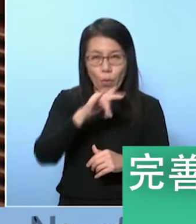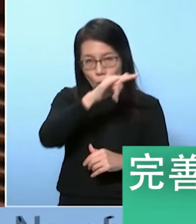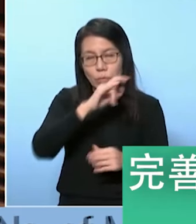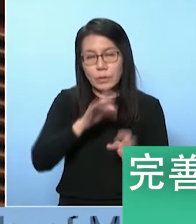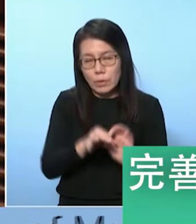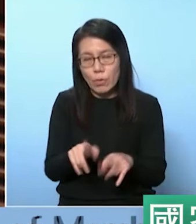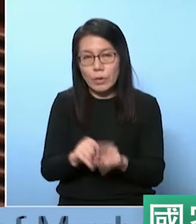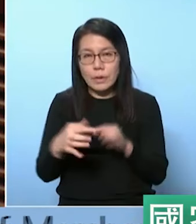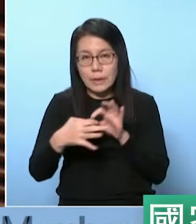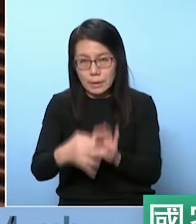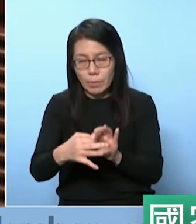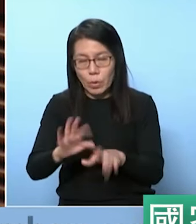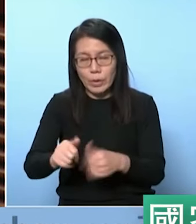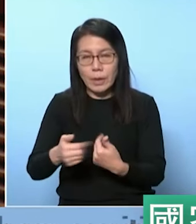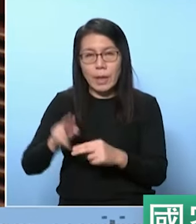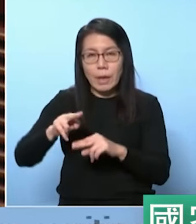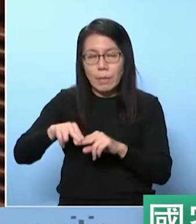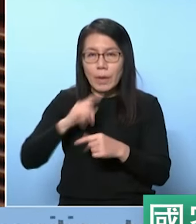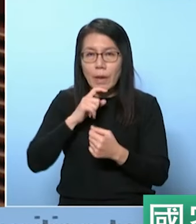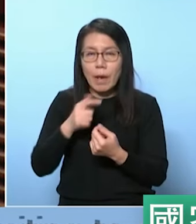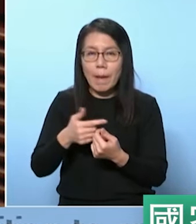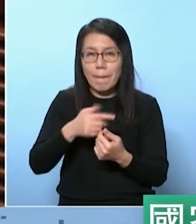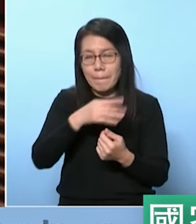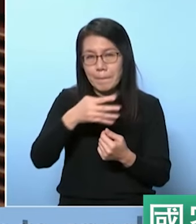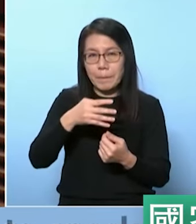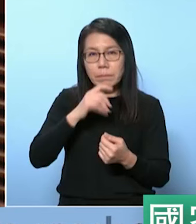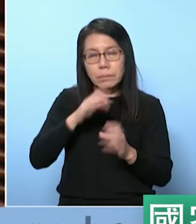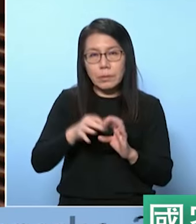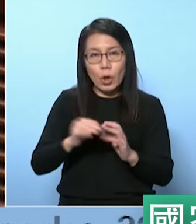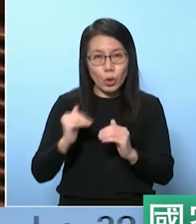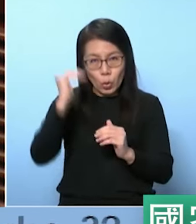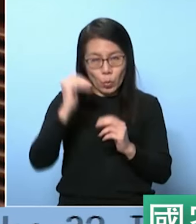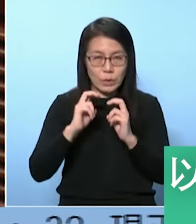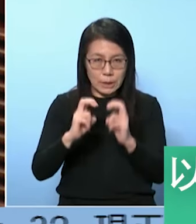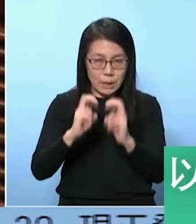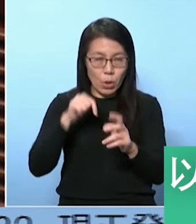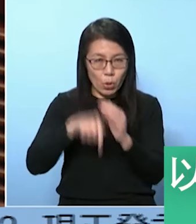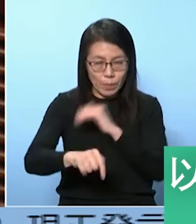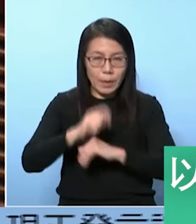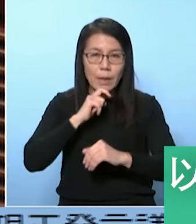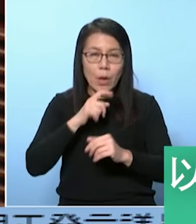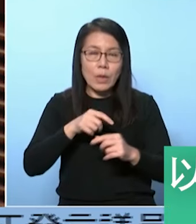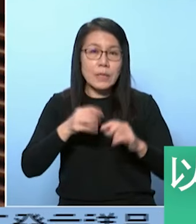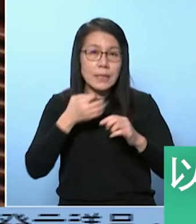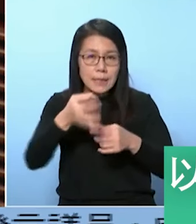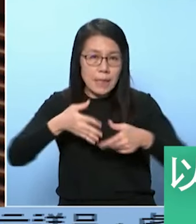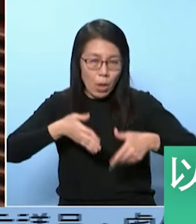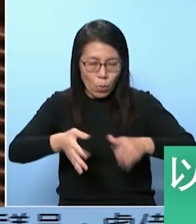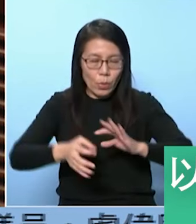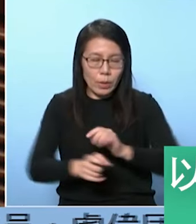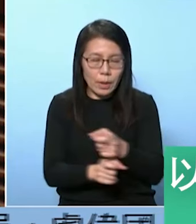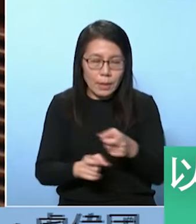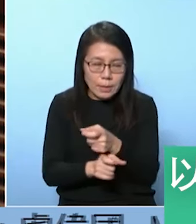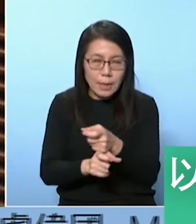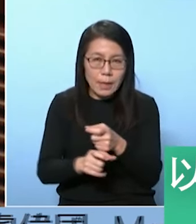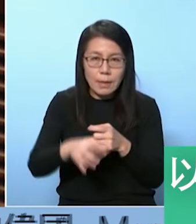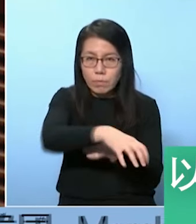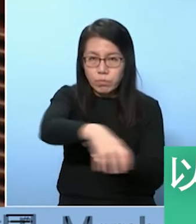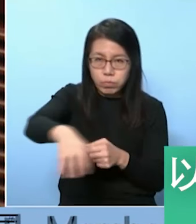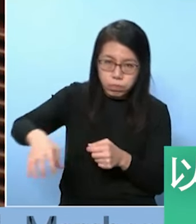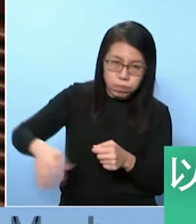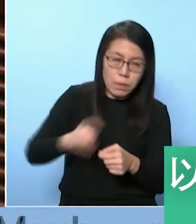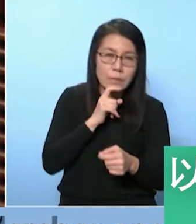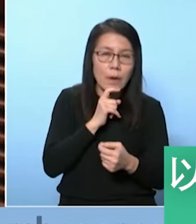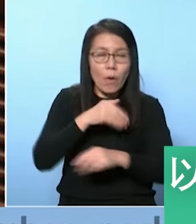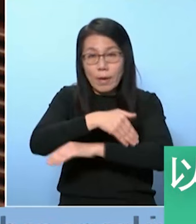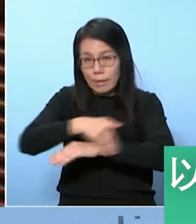粵港澳大灣區國家八縱八橫的高鐵系統，以至一帶一路沿線的地區，形